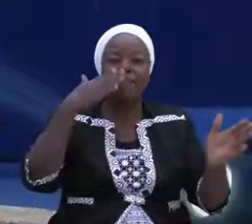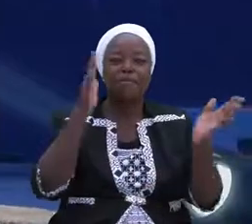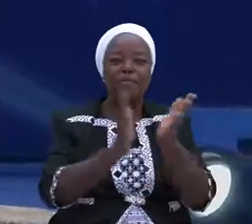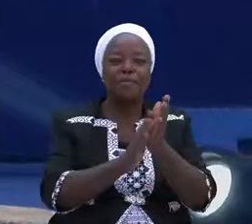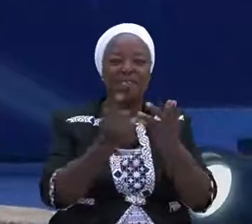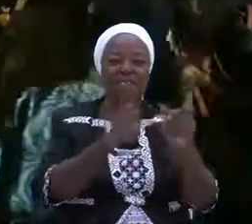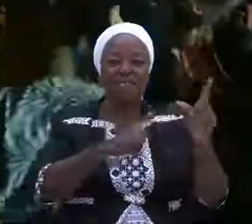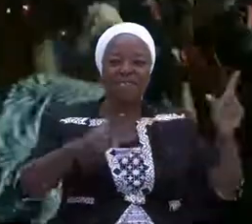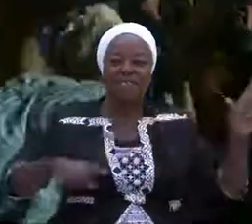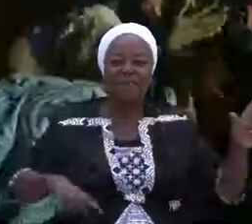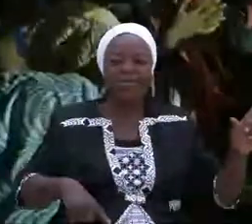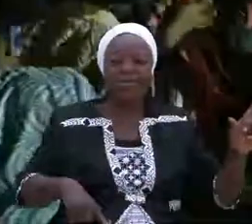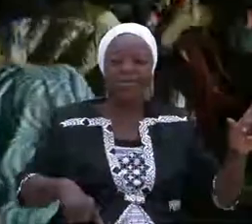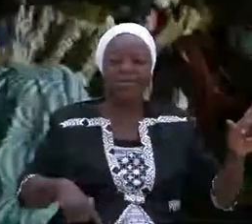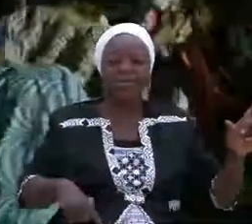Gloire à Dieu!